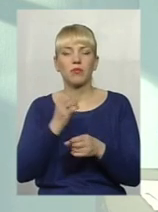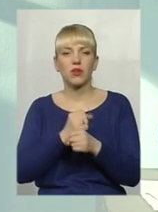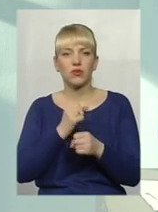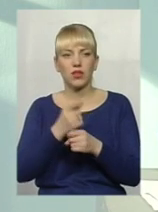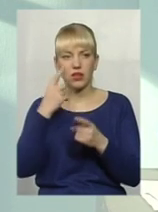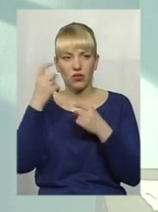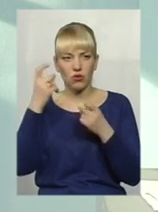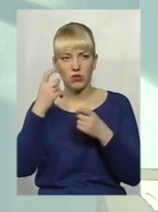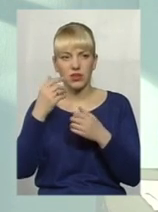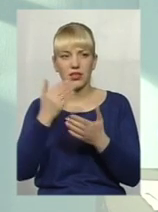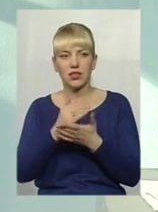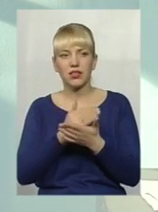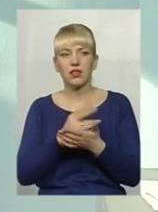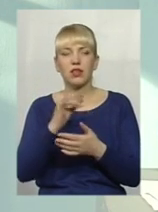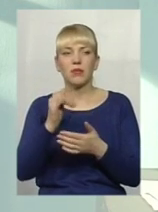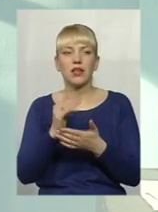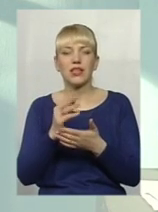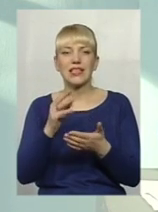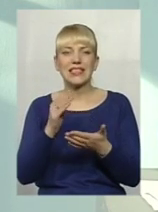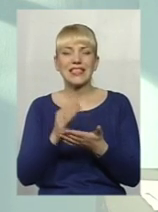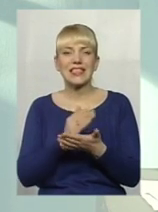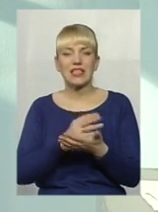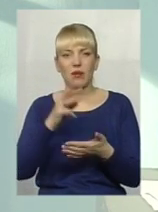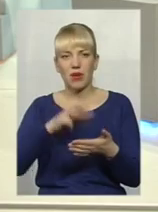людей треба, щоб працювала і система штрафів. Контроль